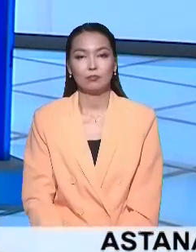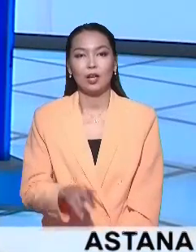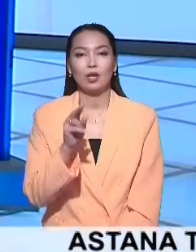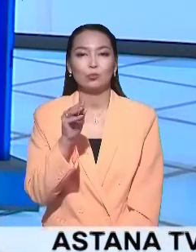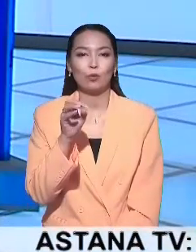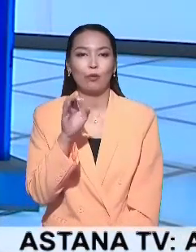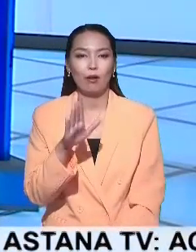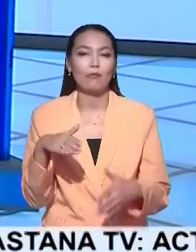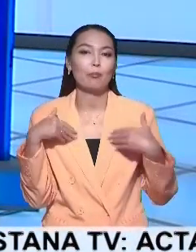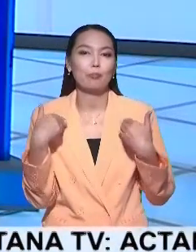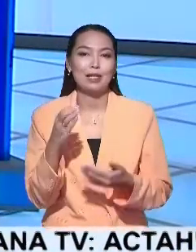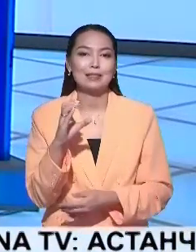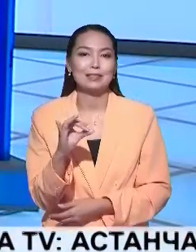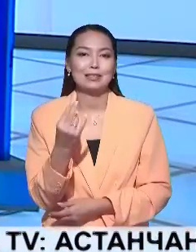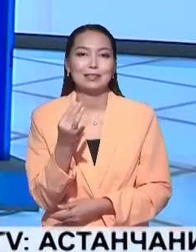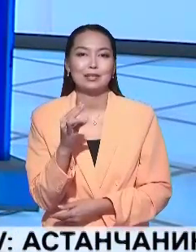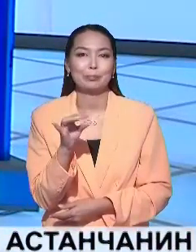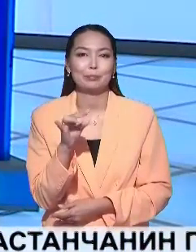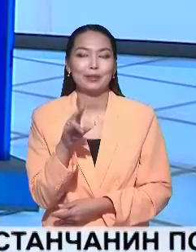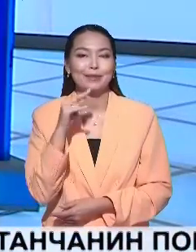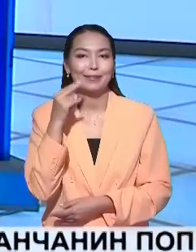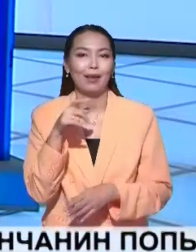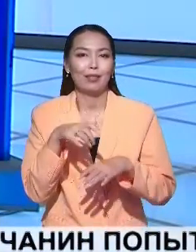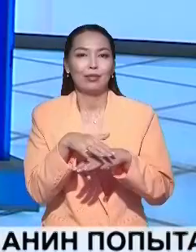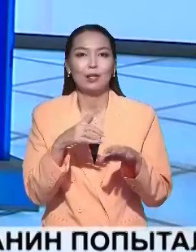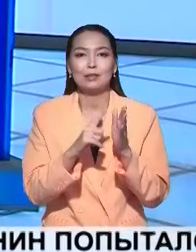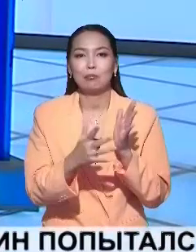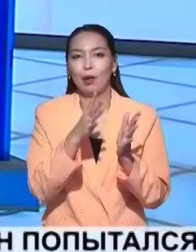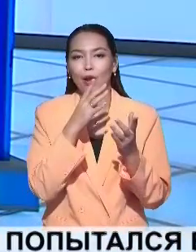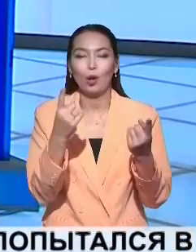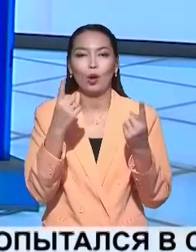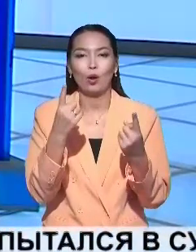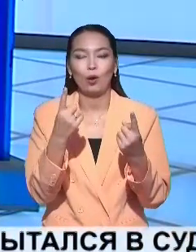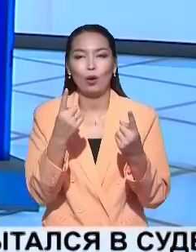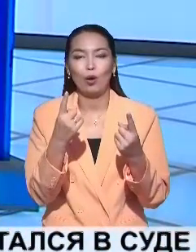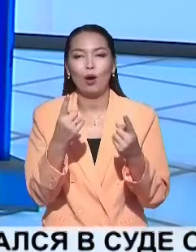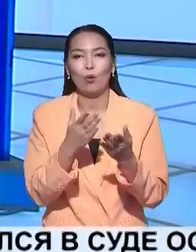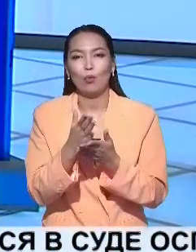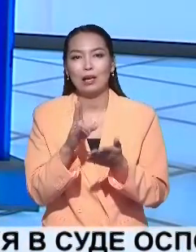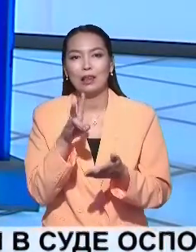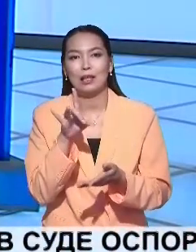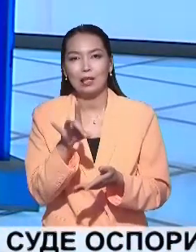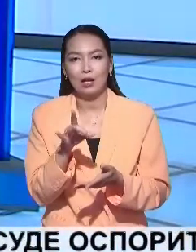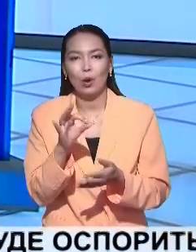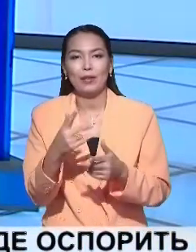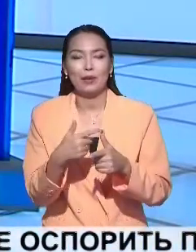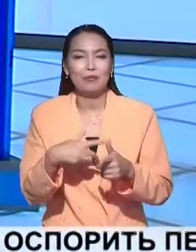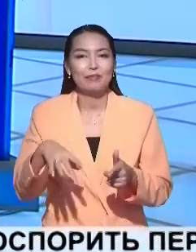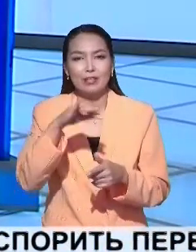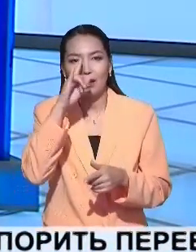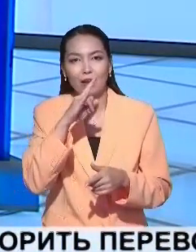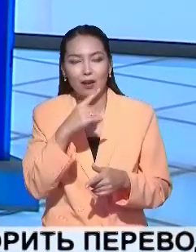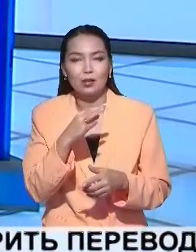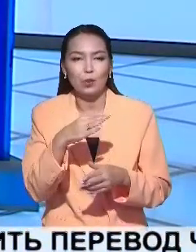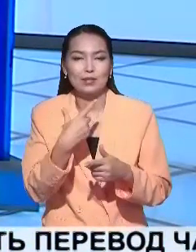Касым-Жомарт Токаев поздравил Си Цзиньпиня и китайский народ с 75-летием образования КНР. От имени всех казахстанцев и от себя лично